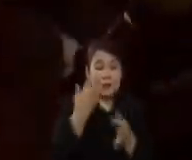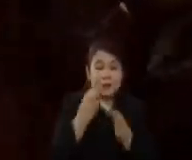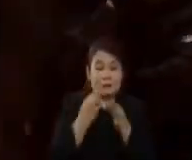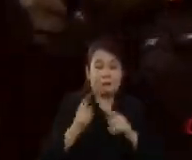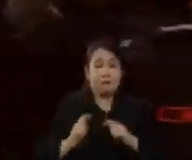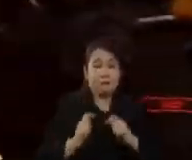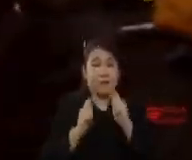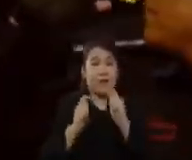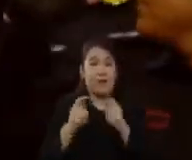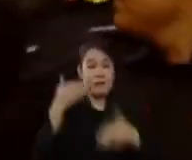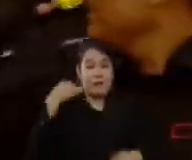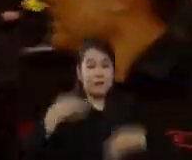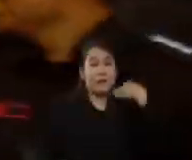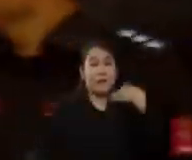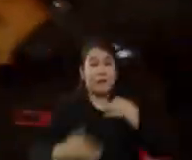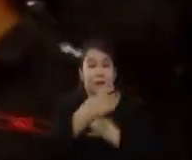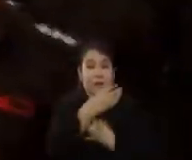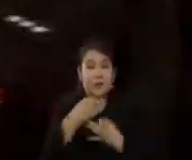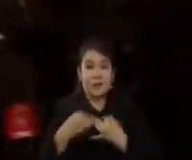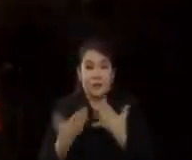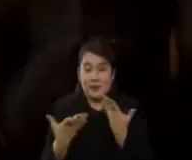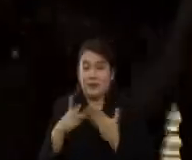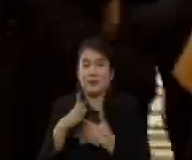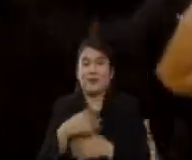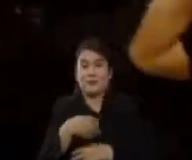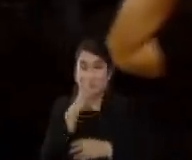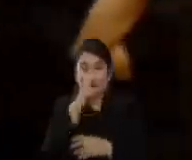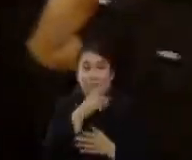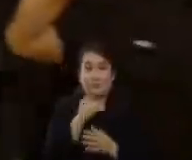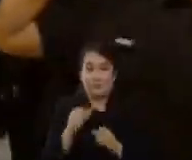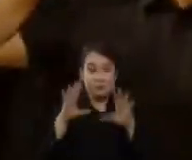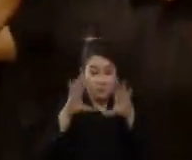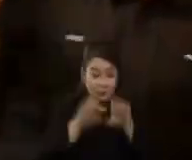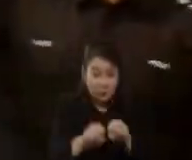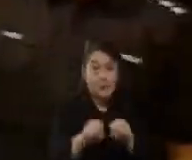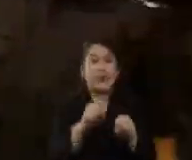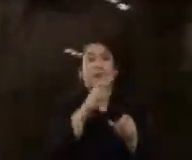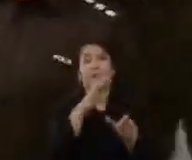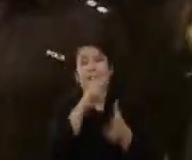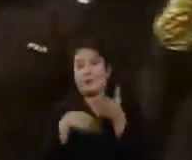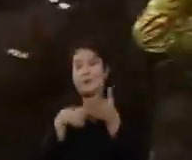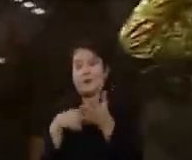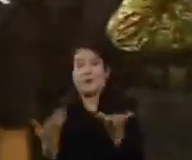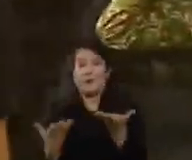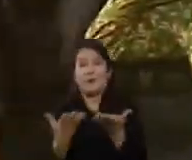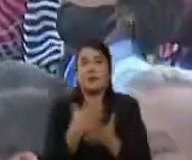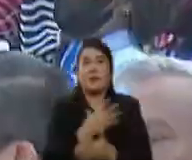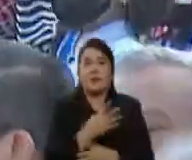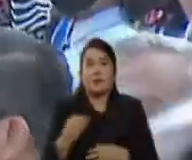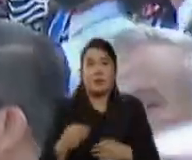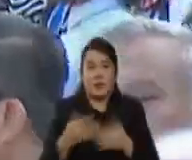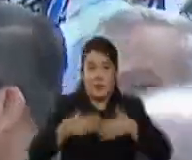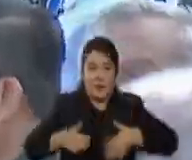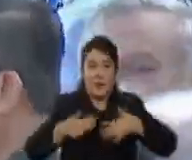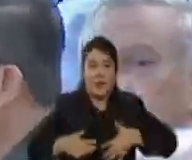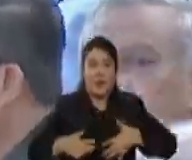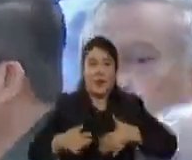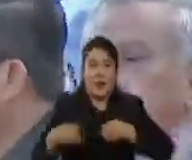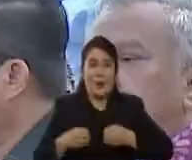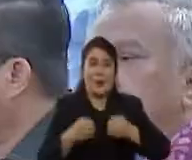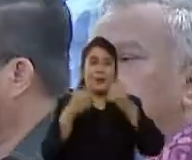tindakan fizikal dan lasak seperti operasi, serbuan, serangan dan sebagainya. Detachment pakaian